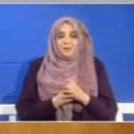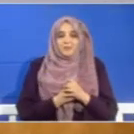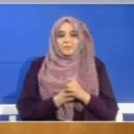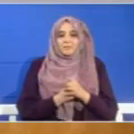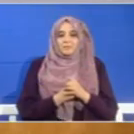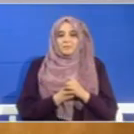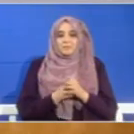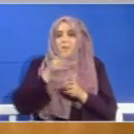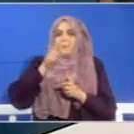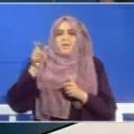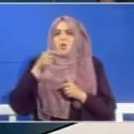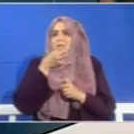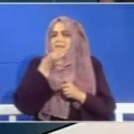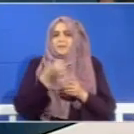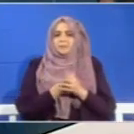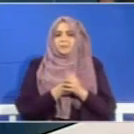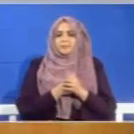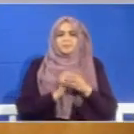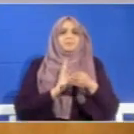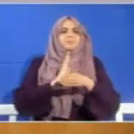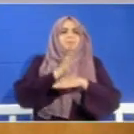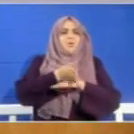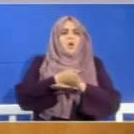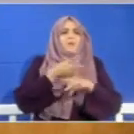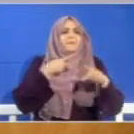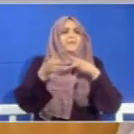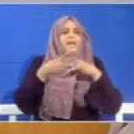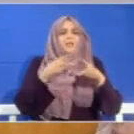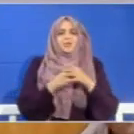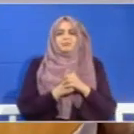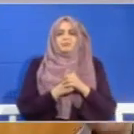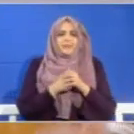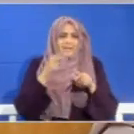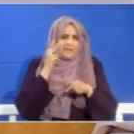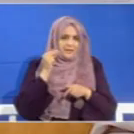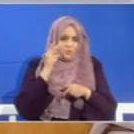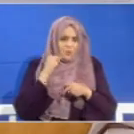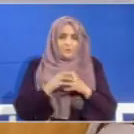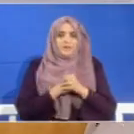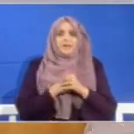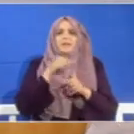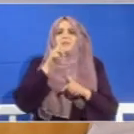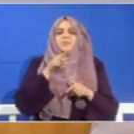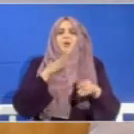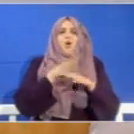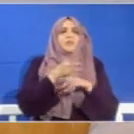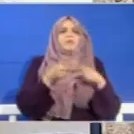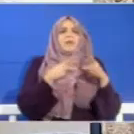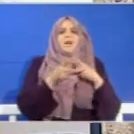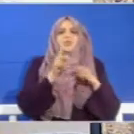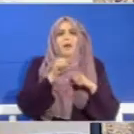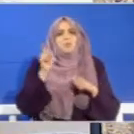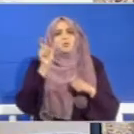فقالوا أحد الناس دخل على مدينة سكانها منهم المسلمون ومنهم غير